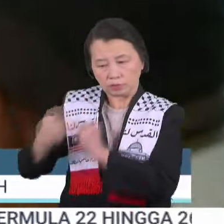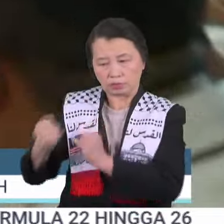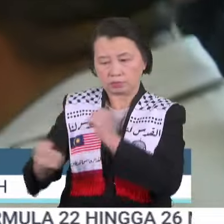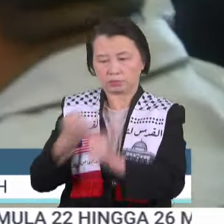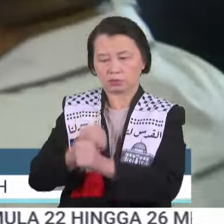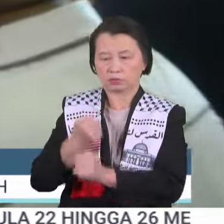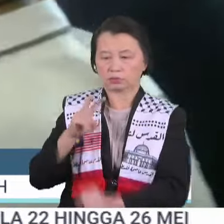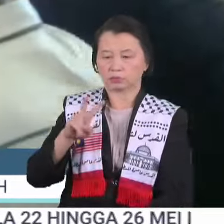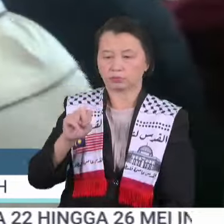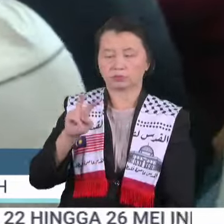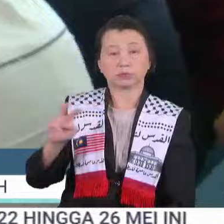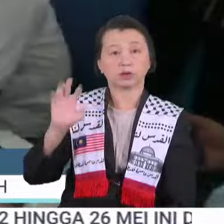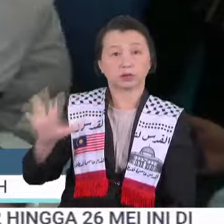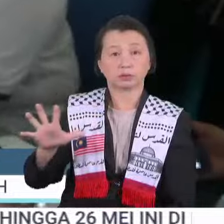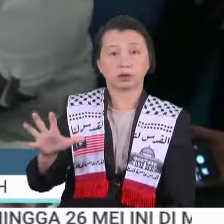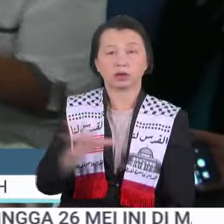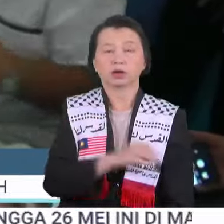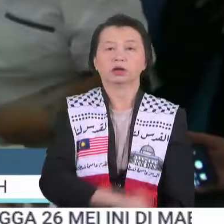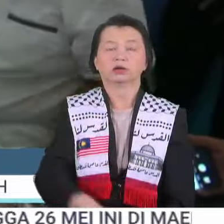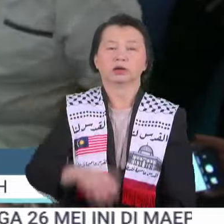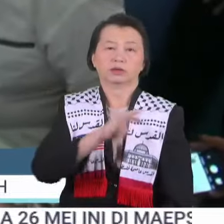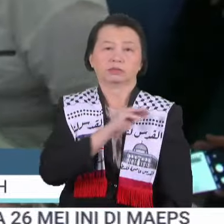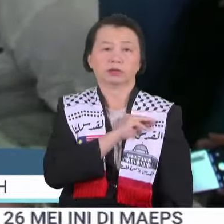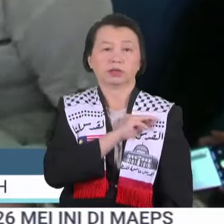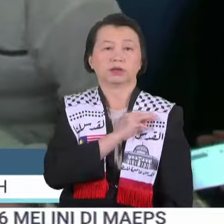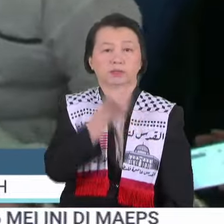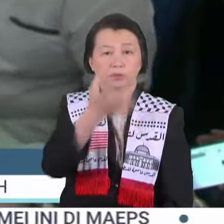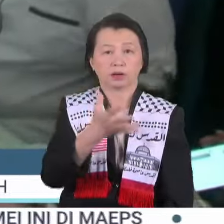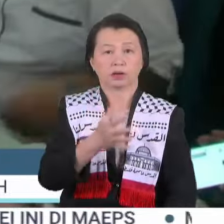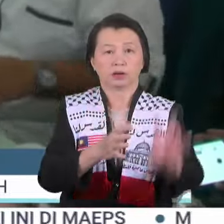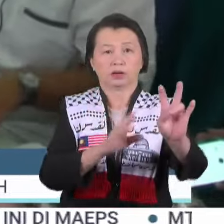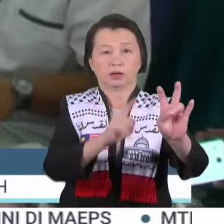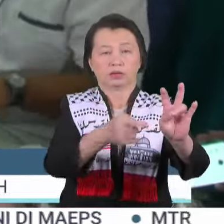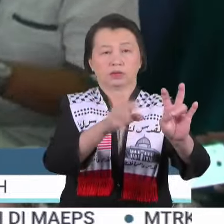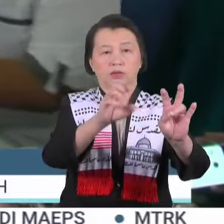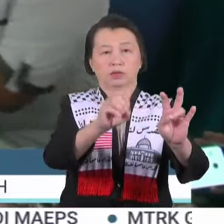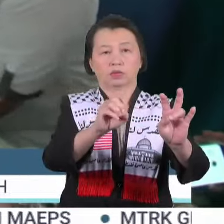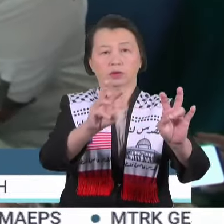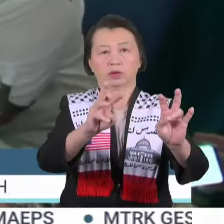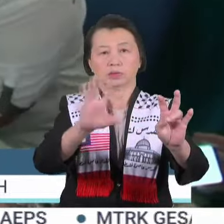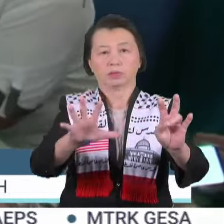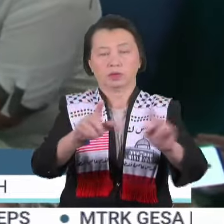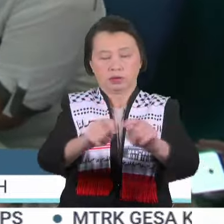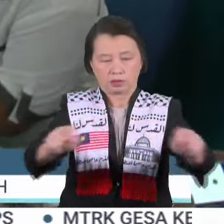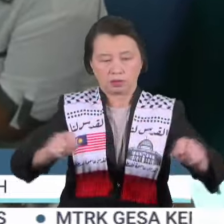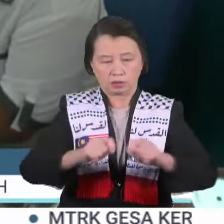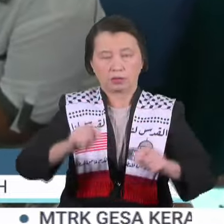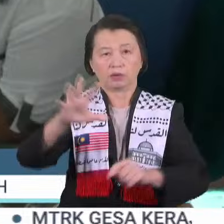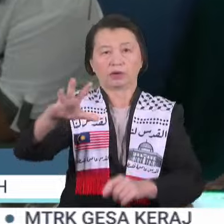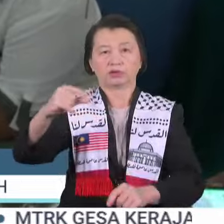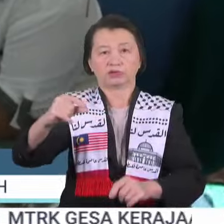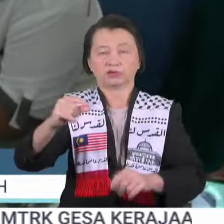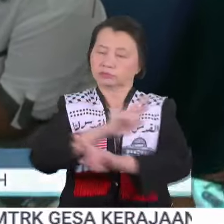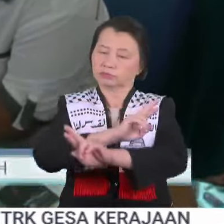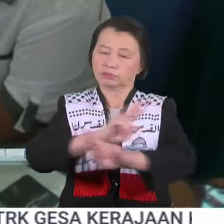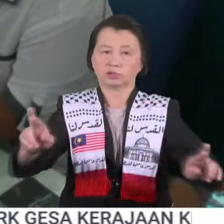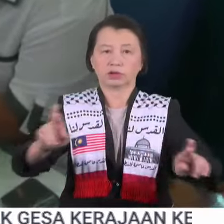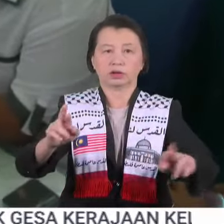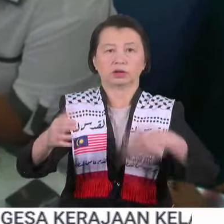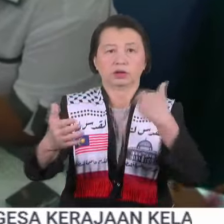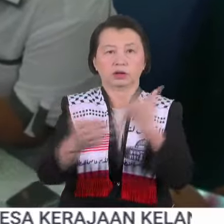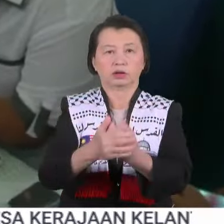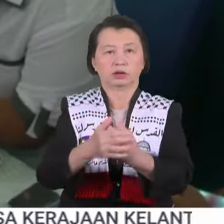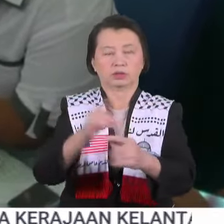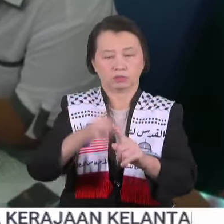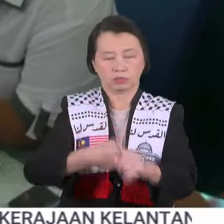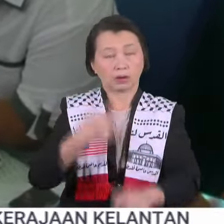tahun 2025. Dalam pada itu, Fahmi maklumkan 7,065 tapak 5G telah siap dibangunkan di seluruh negara setakat April